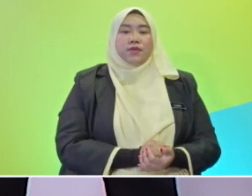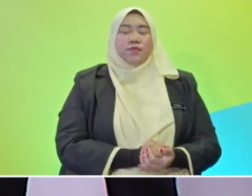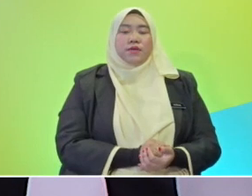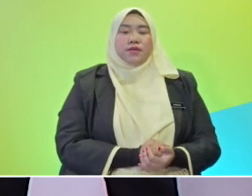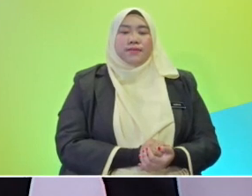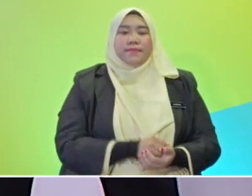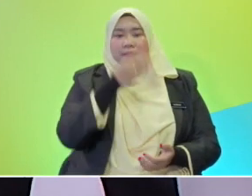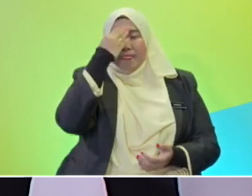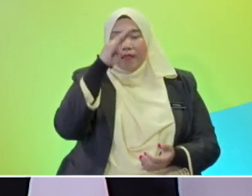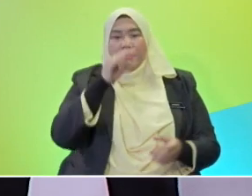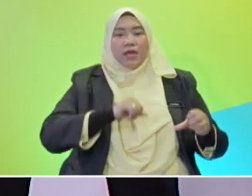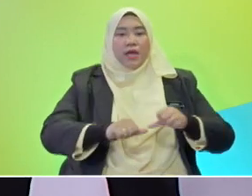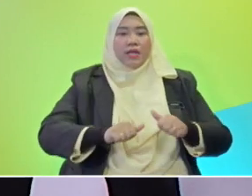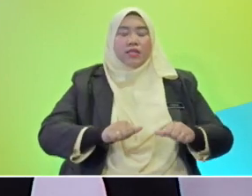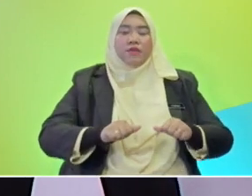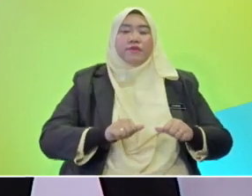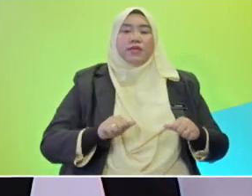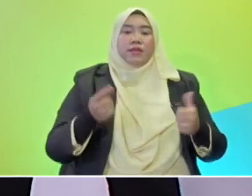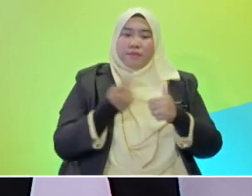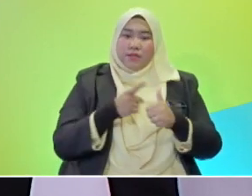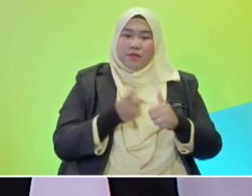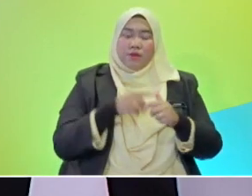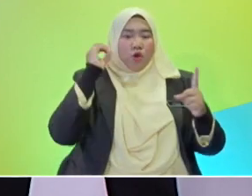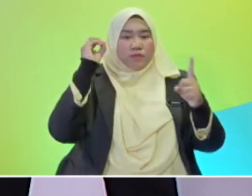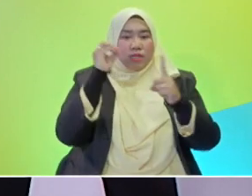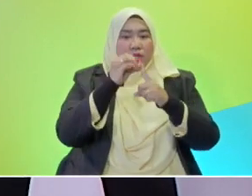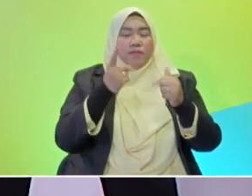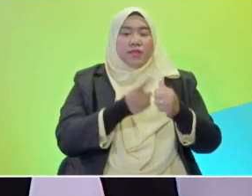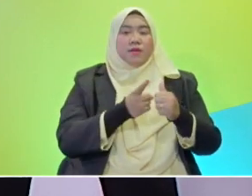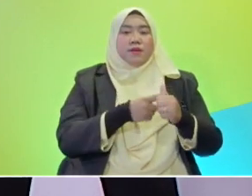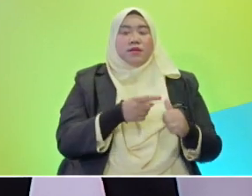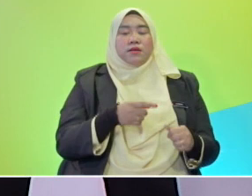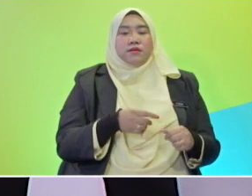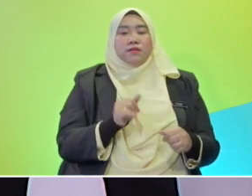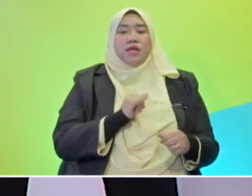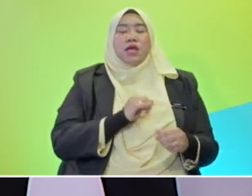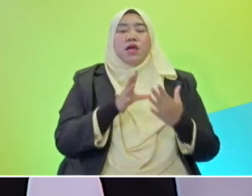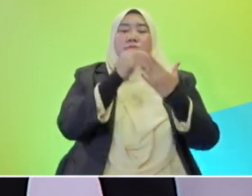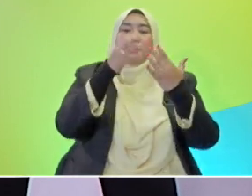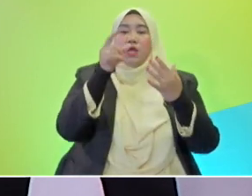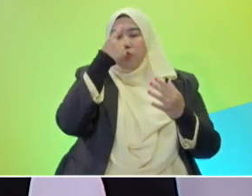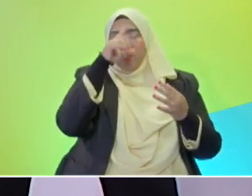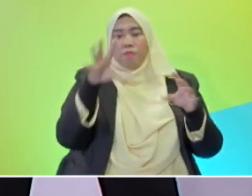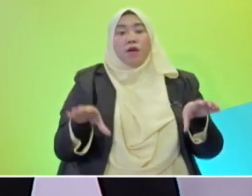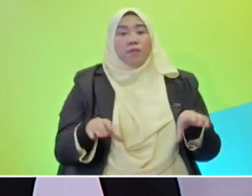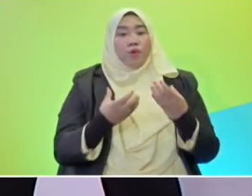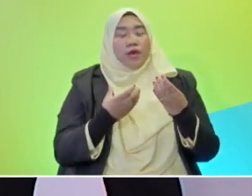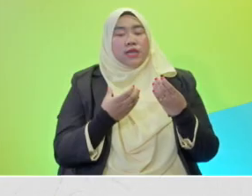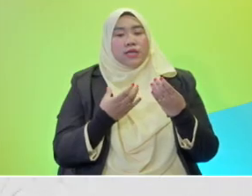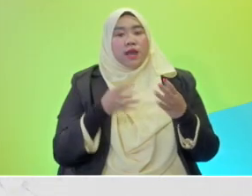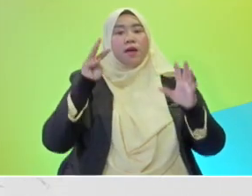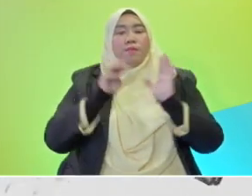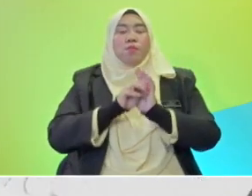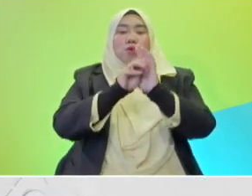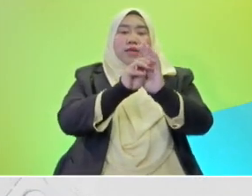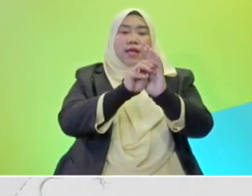pertama ataupun objektif pertama cegue memilih untuk membuat model kalau tengok gambar yang ada di